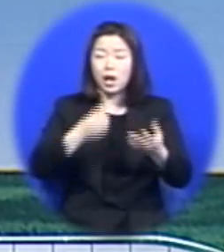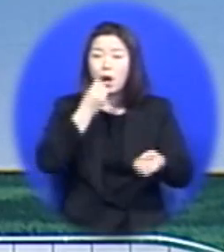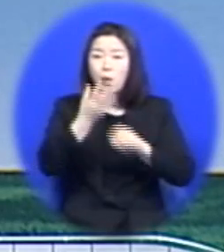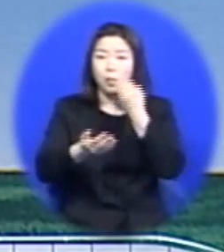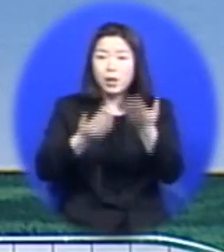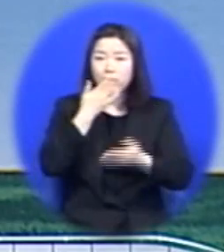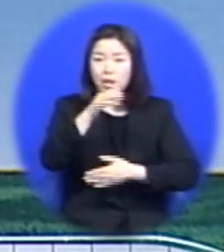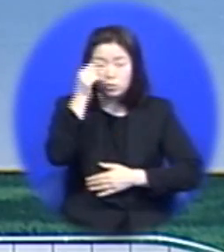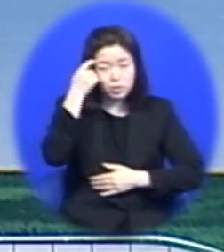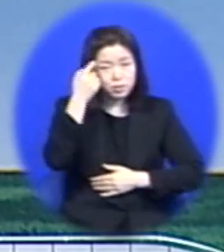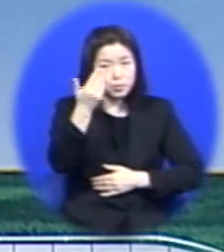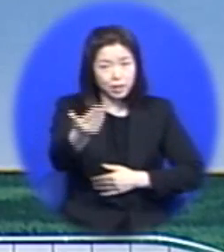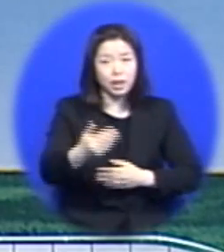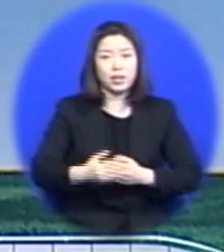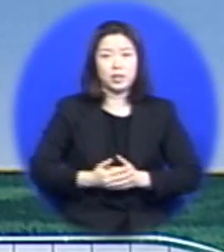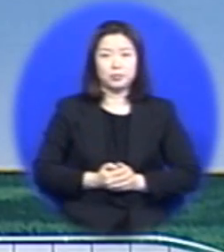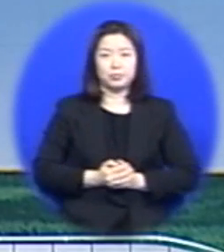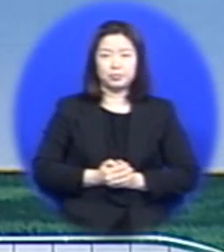있습니까?